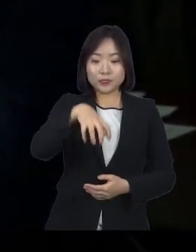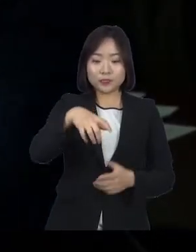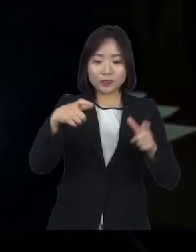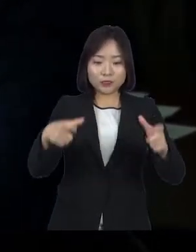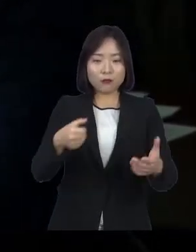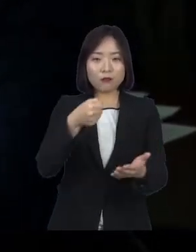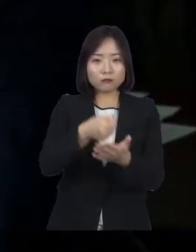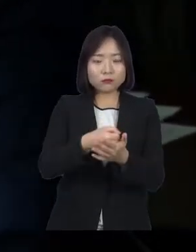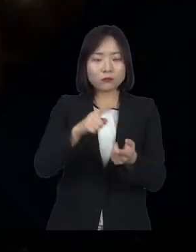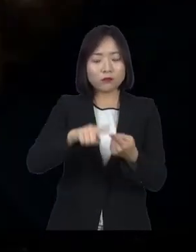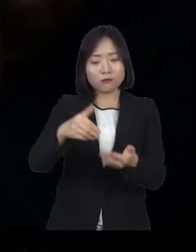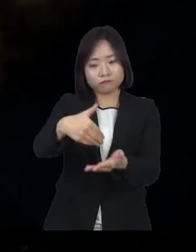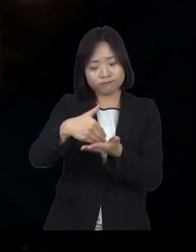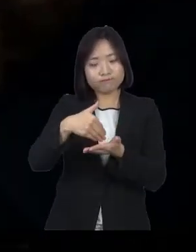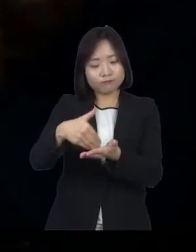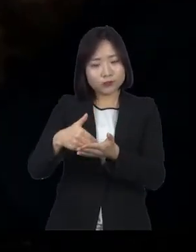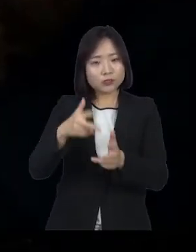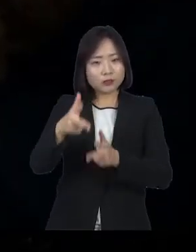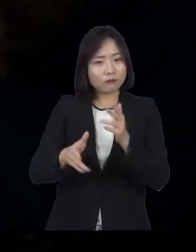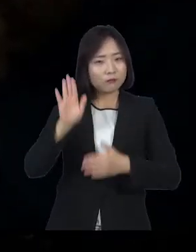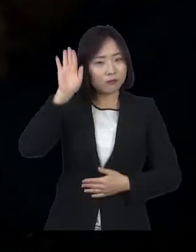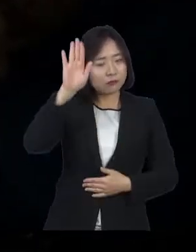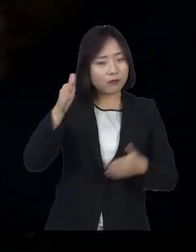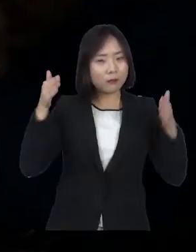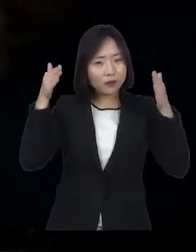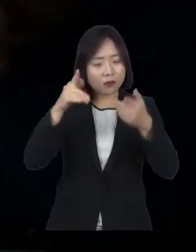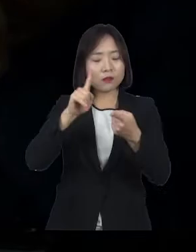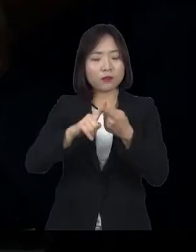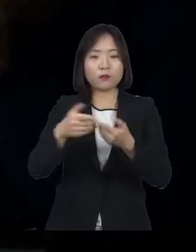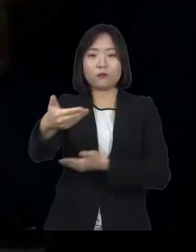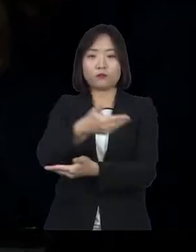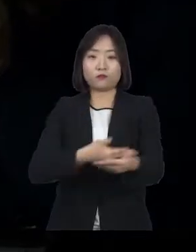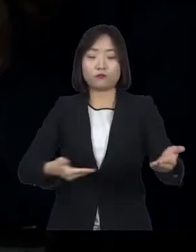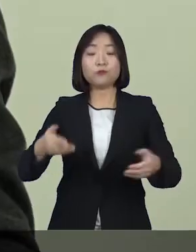의견을 청취하고 사업 방향 등을 공유하기 위해 마련됐습니다.